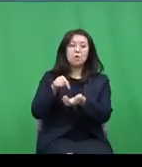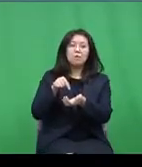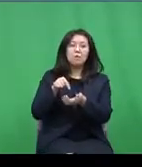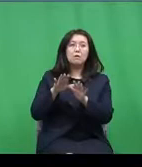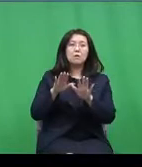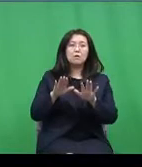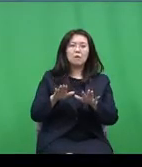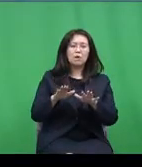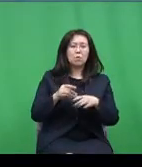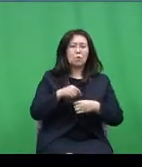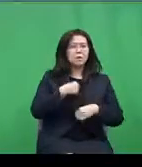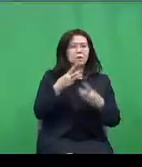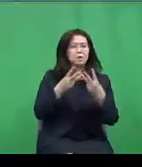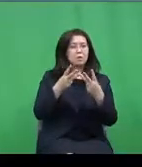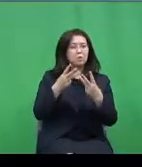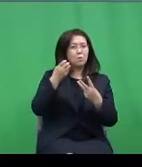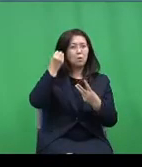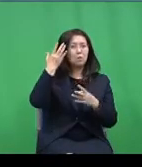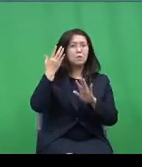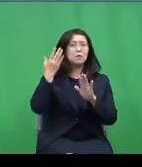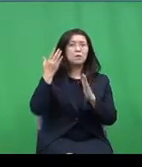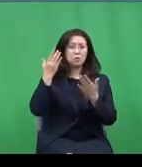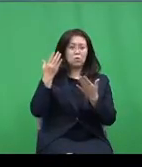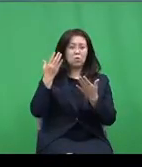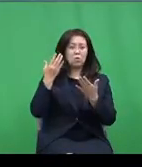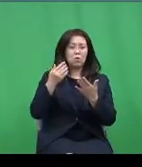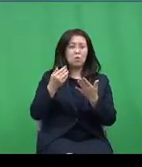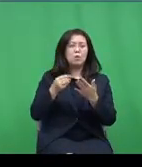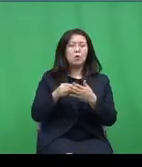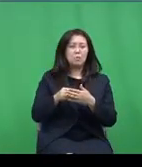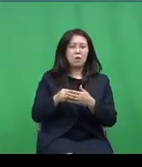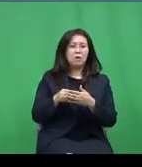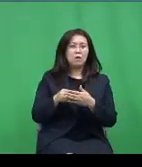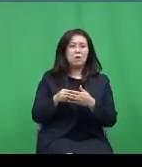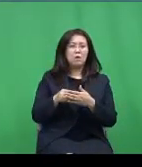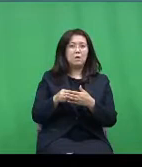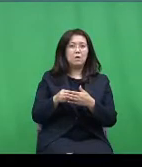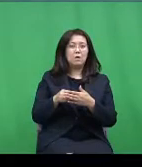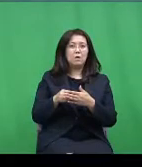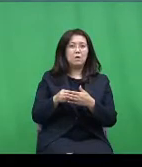今、現時点の正確な数字は忘れましたけど、まあ、いずれは、